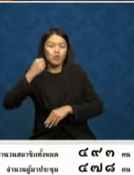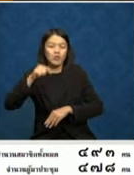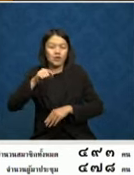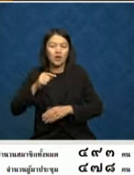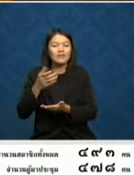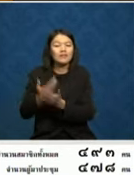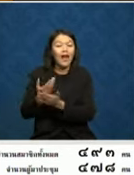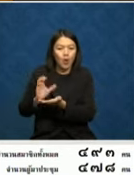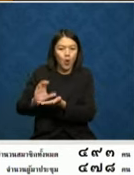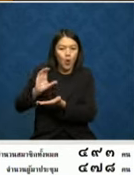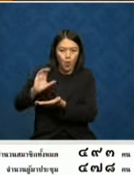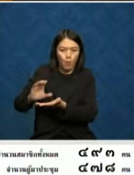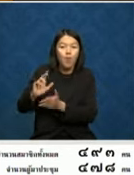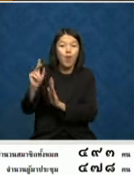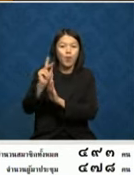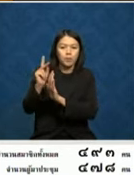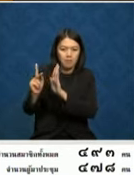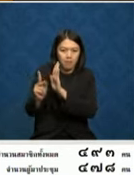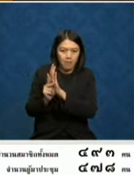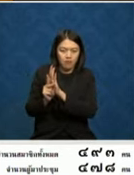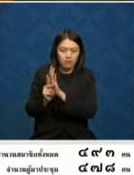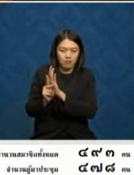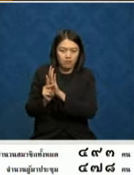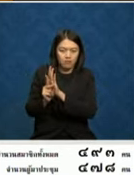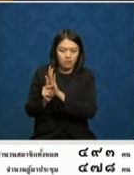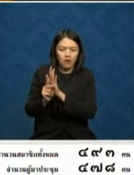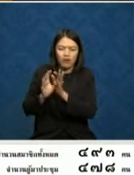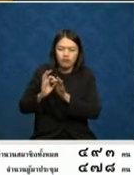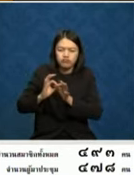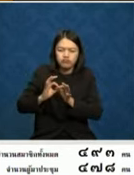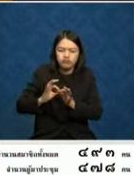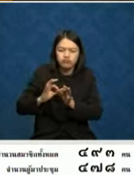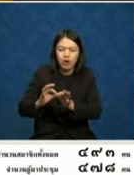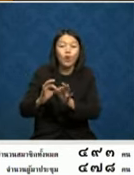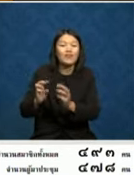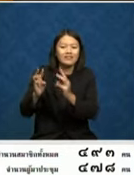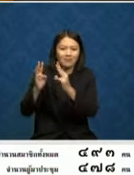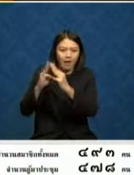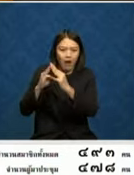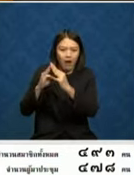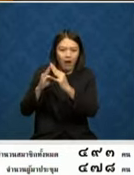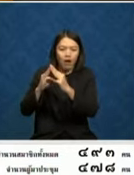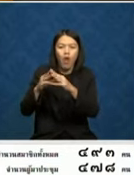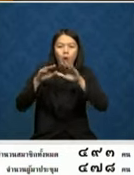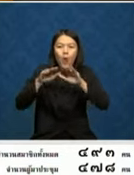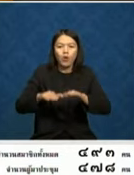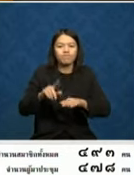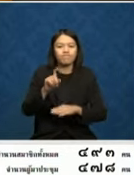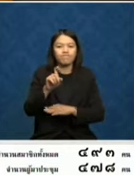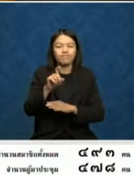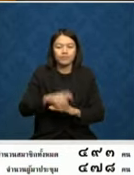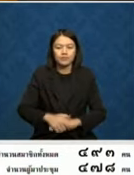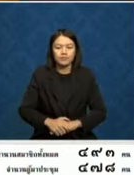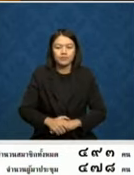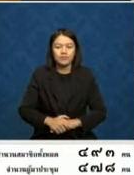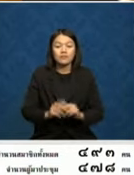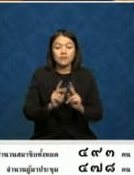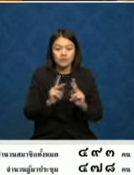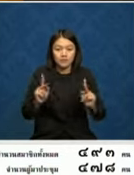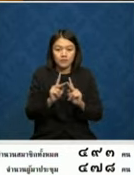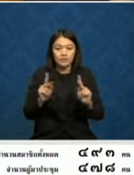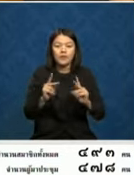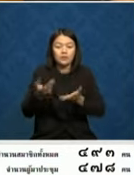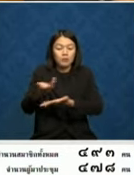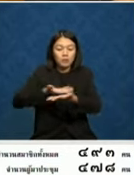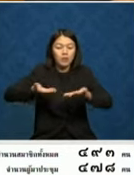งบประมาณที่โดยทางกฎหมายแล้วเนี่ยมีความผูกพันตามข้อสัญญาเนี่ยเราไม่สามารถปรับลดได้นะครับทางคณะกรรมการก็